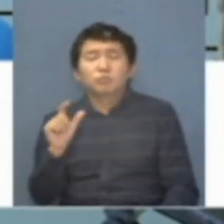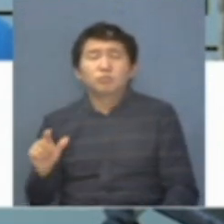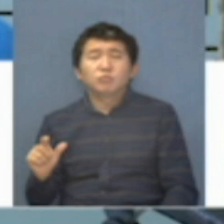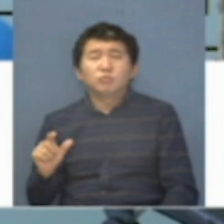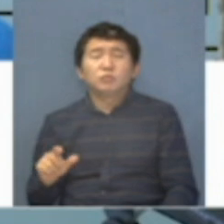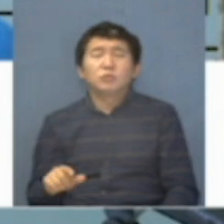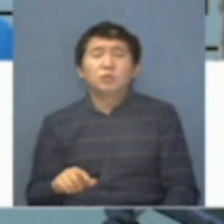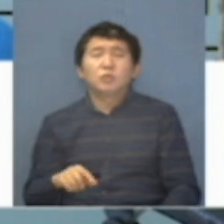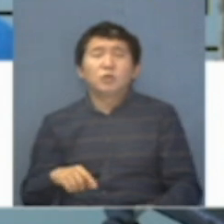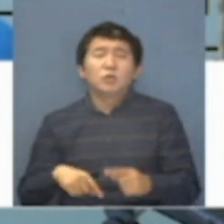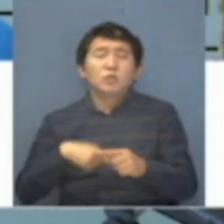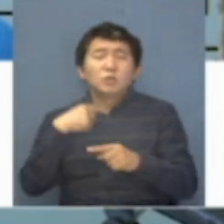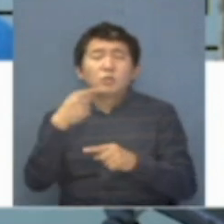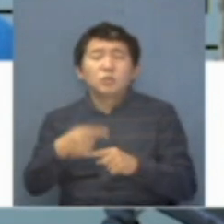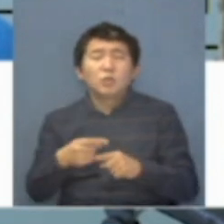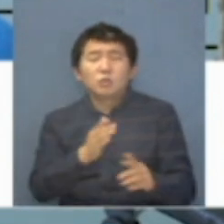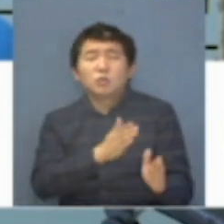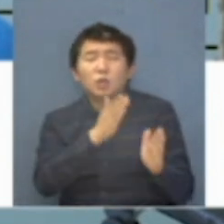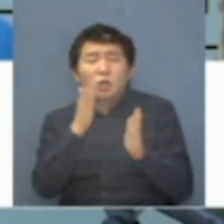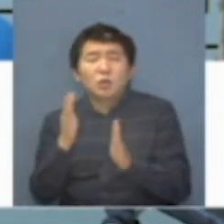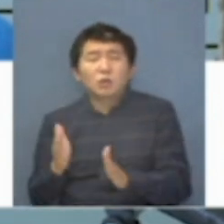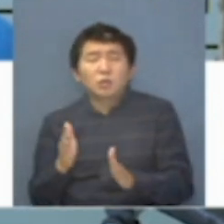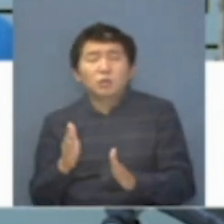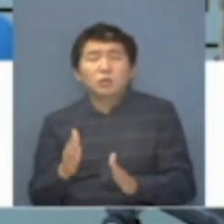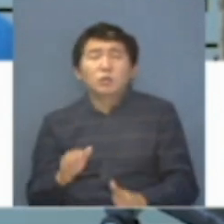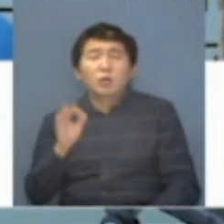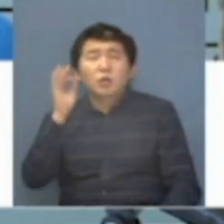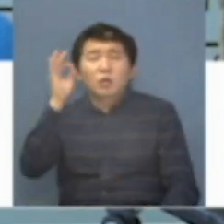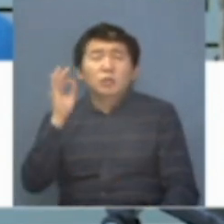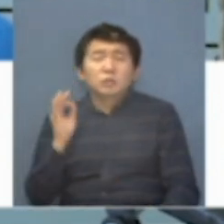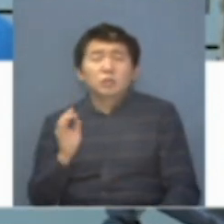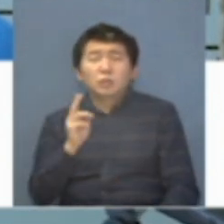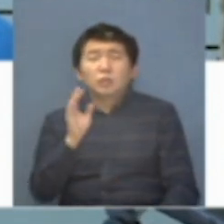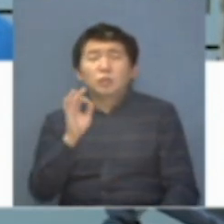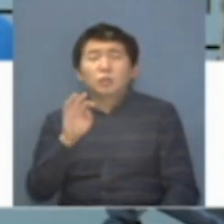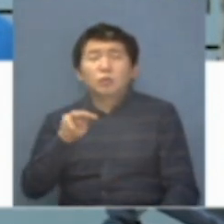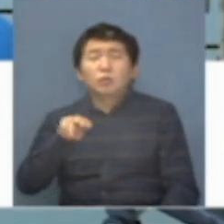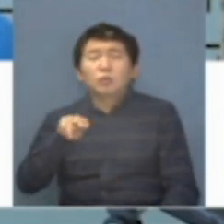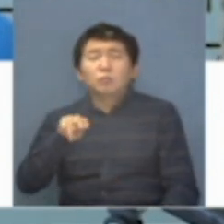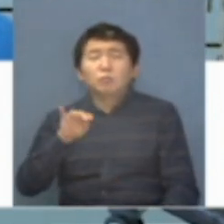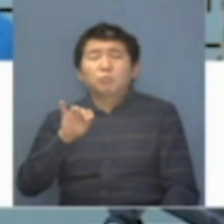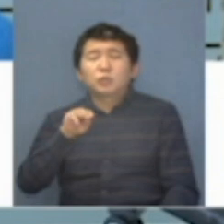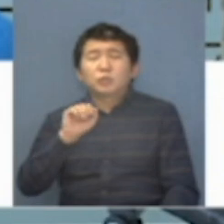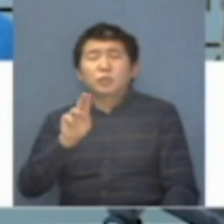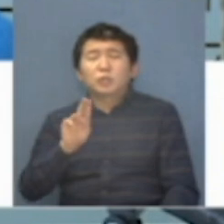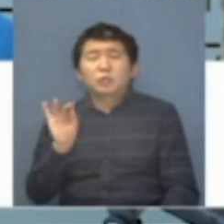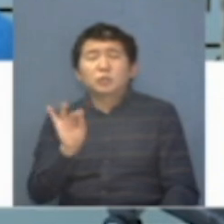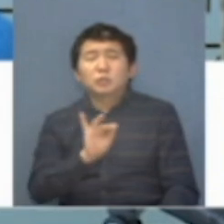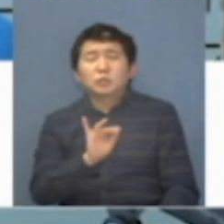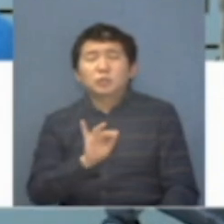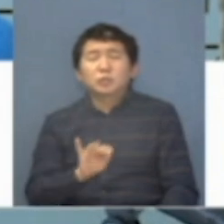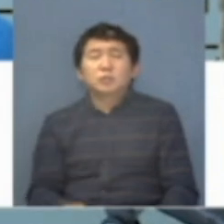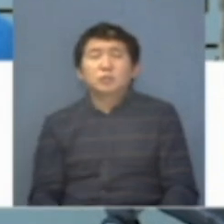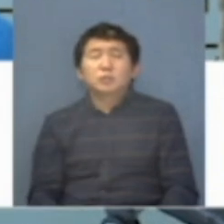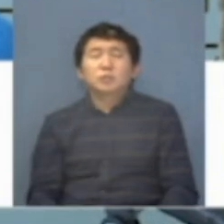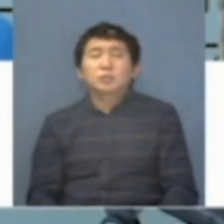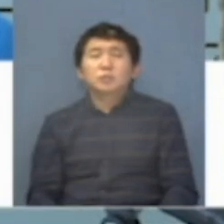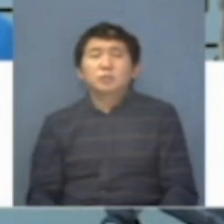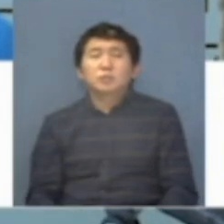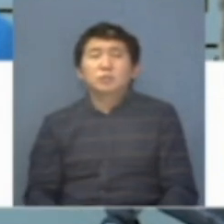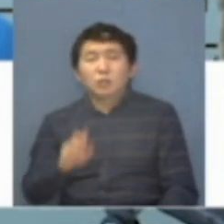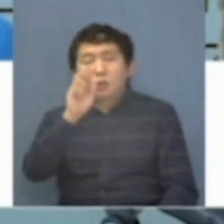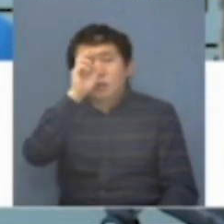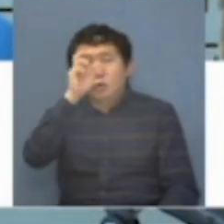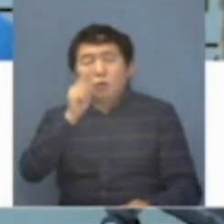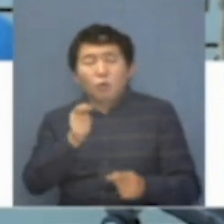допущены к следующему этапу отбора, это оценка компетенции. На этапе оценки компетенции, проведенной Академией госуправления